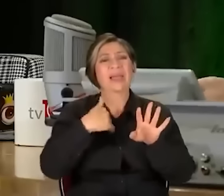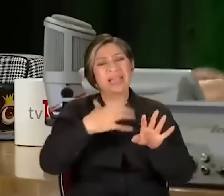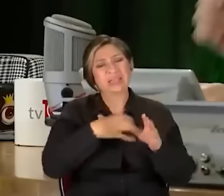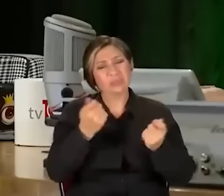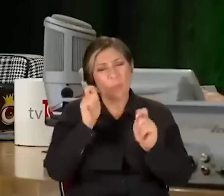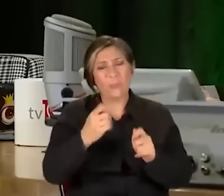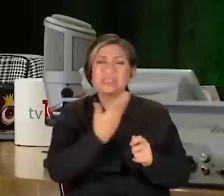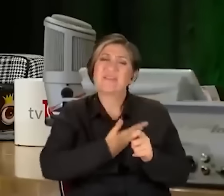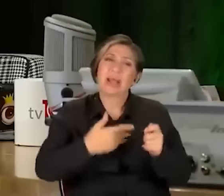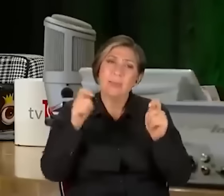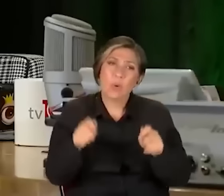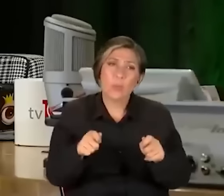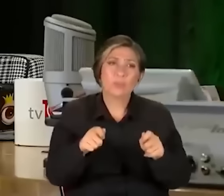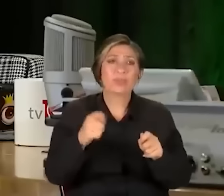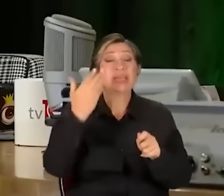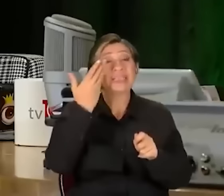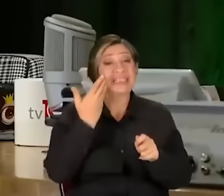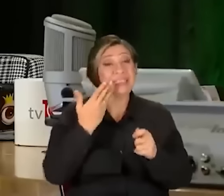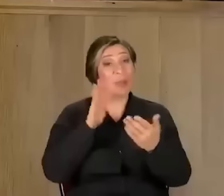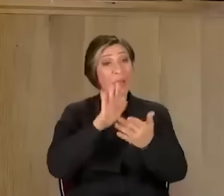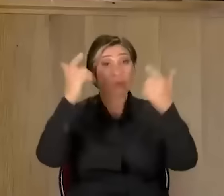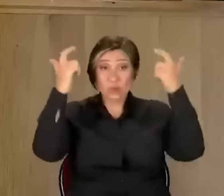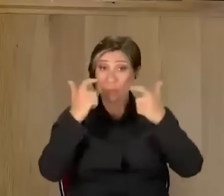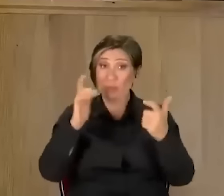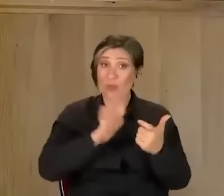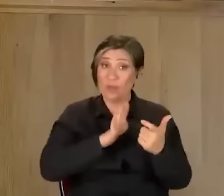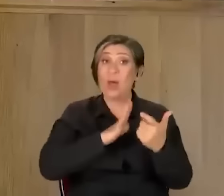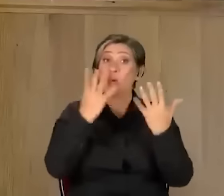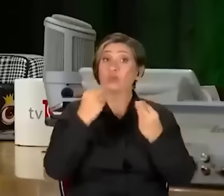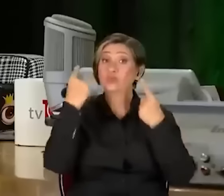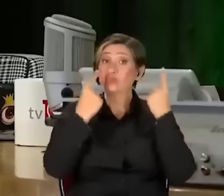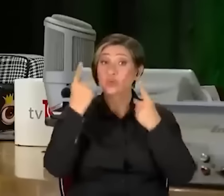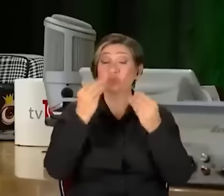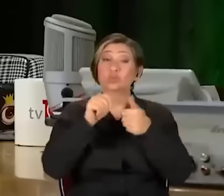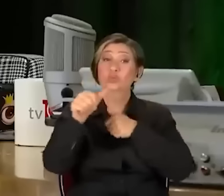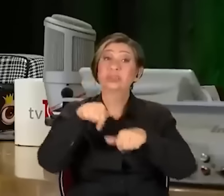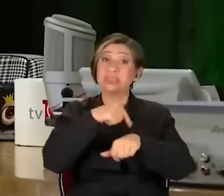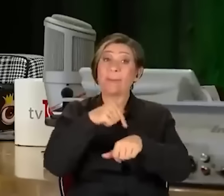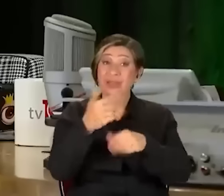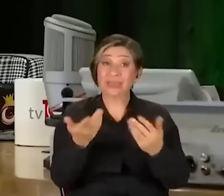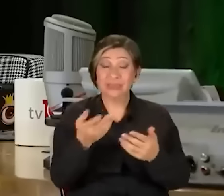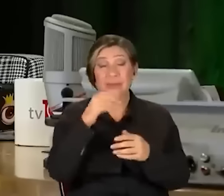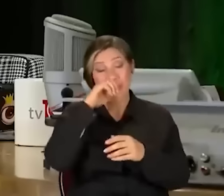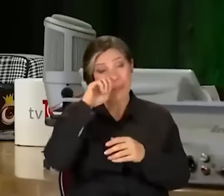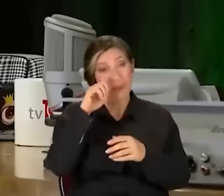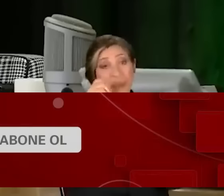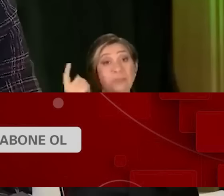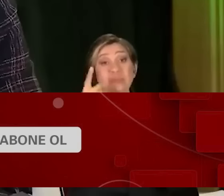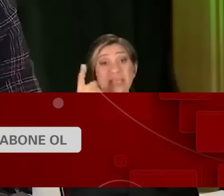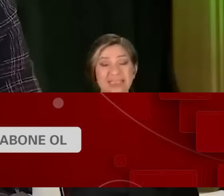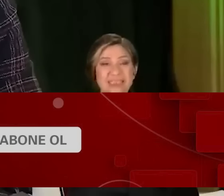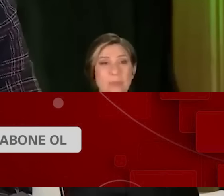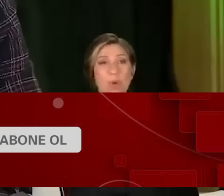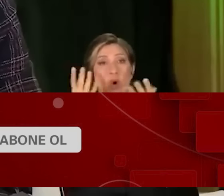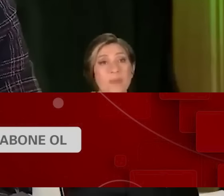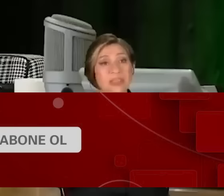işimi yapıyorum, severek yapıyorum. İzleyicilerime karşı bir sorumluluğum olduğunu düşünüyorum çok uzun zamandır yaptığım için. Bir şekilde samimi